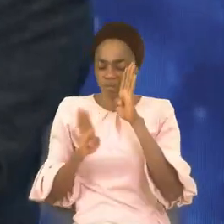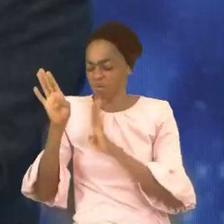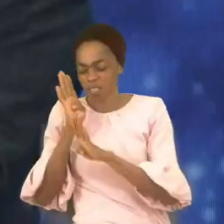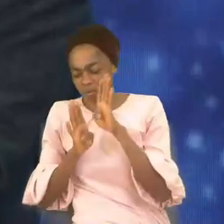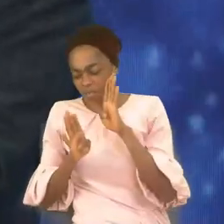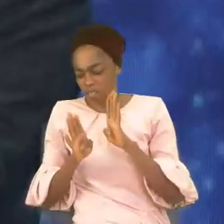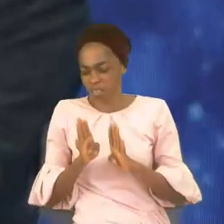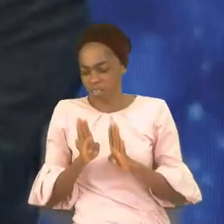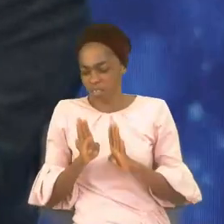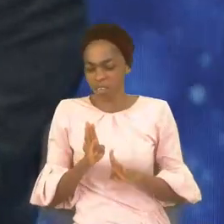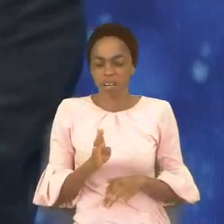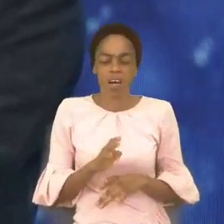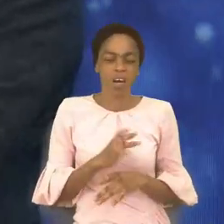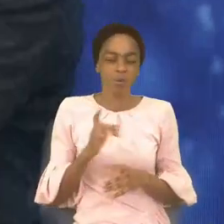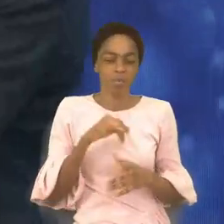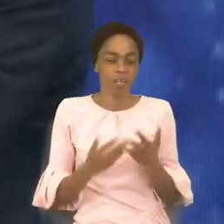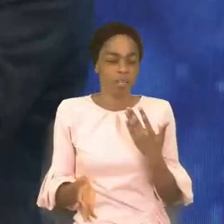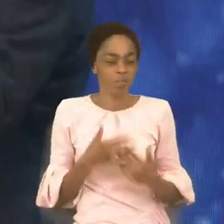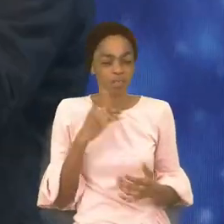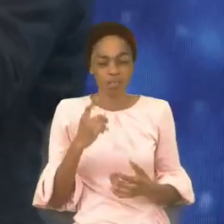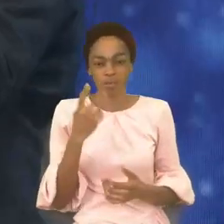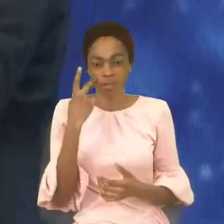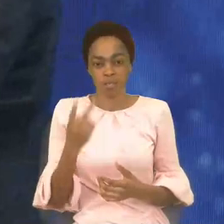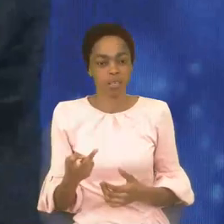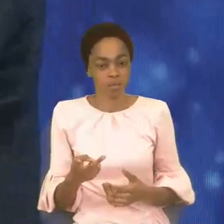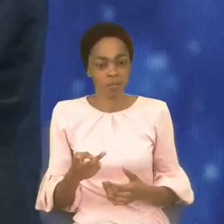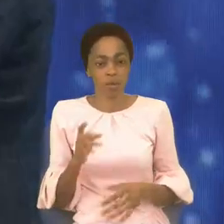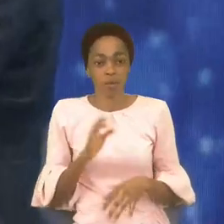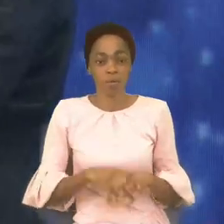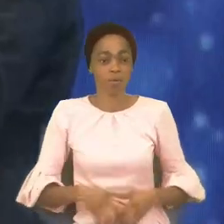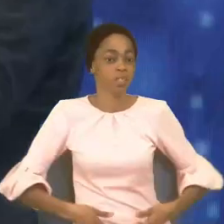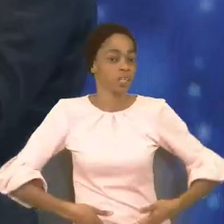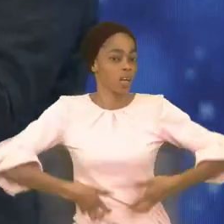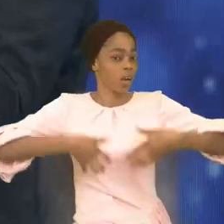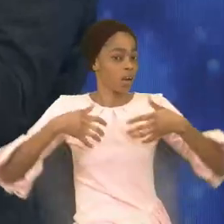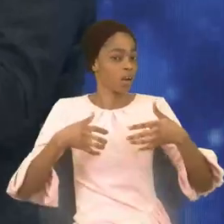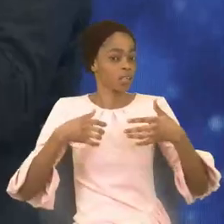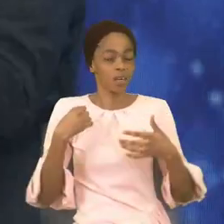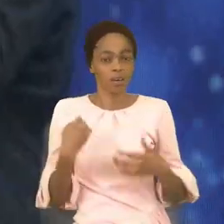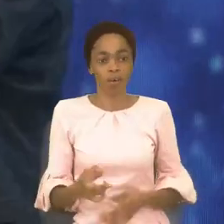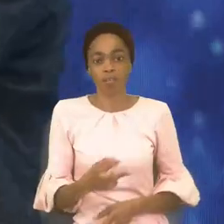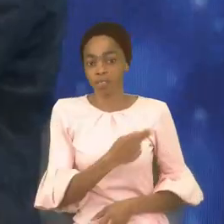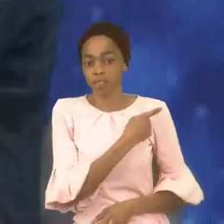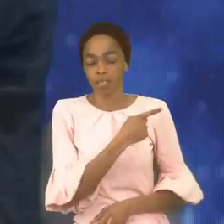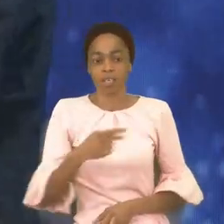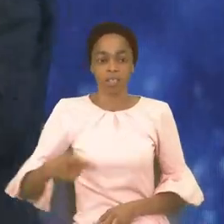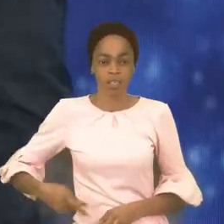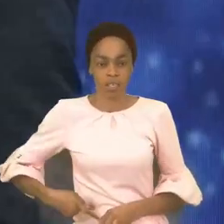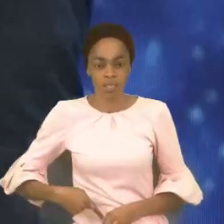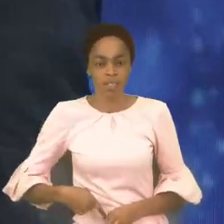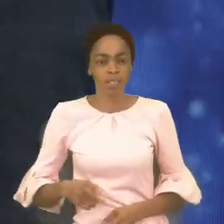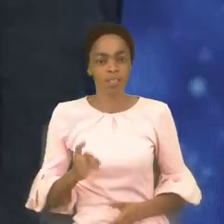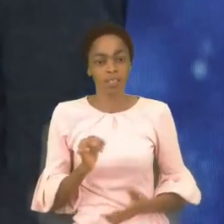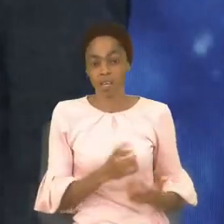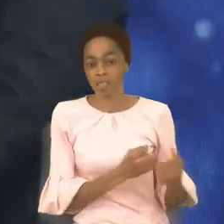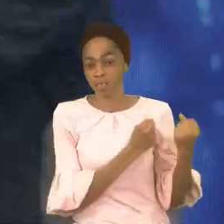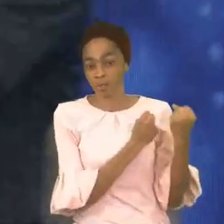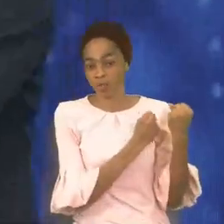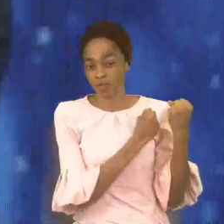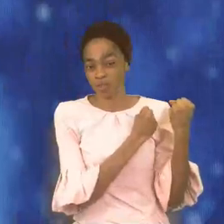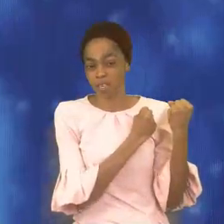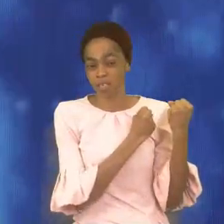pas trembler. Peu importe ce que vous voyez, de la fureur, de la colère, de Nebuchadnezzar. La